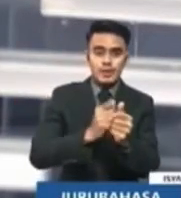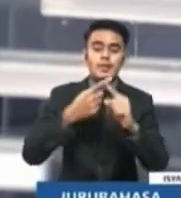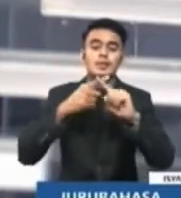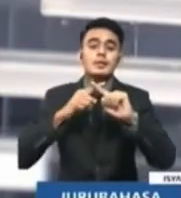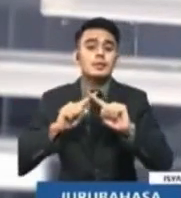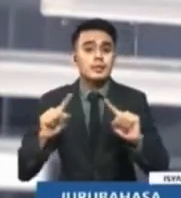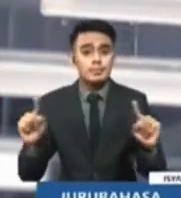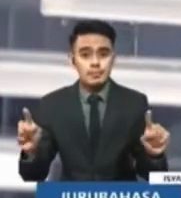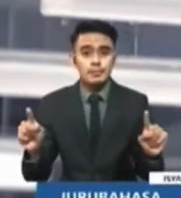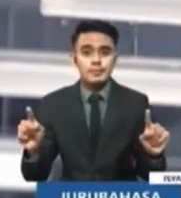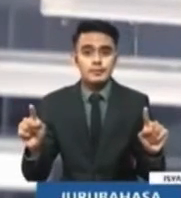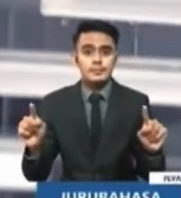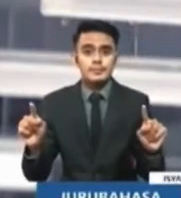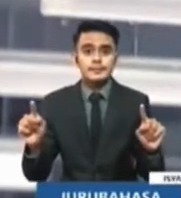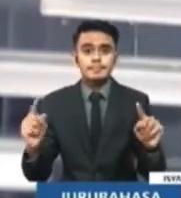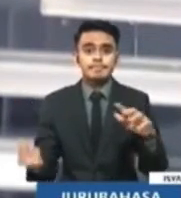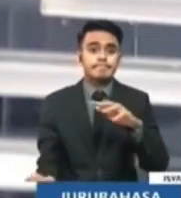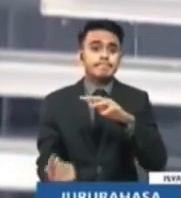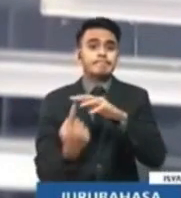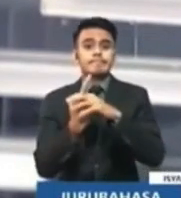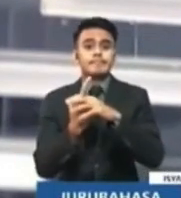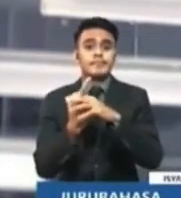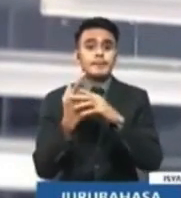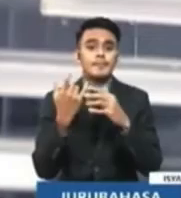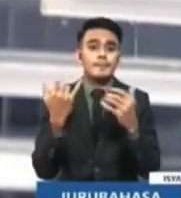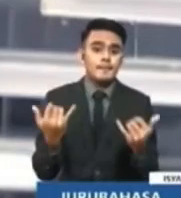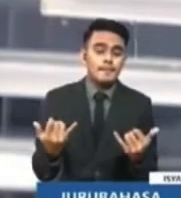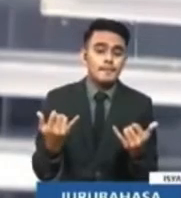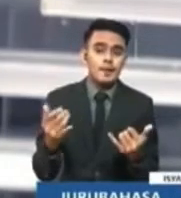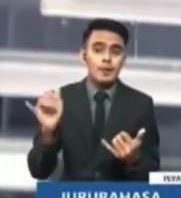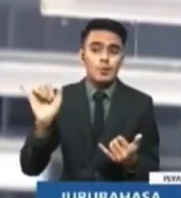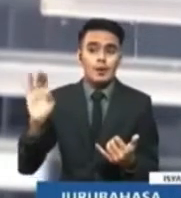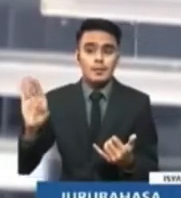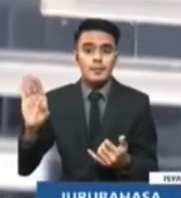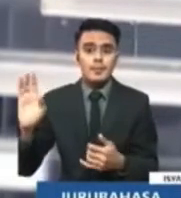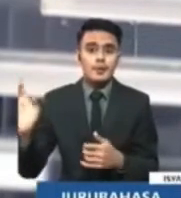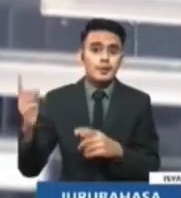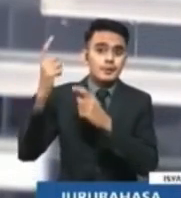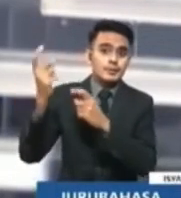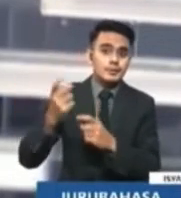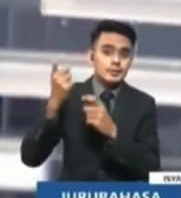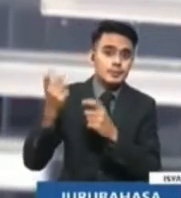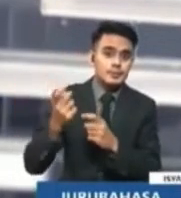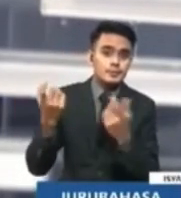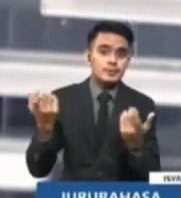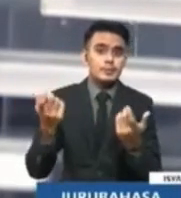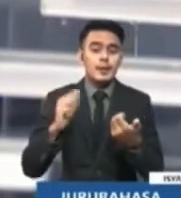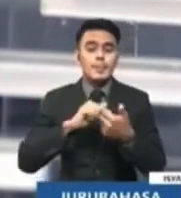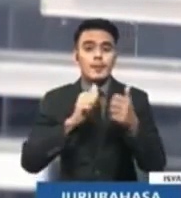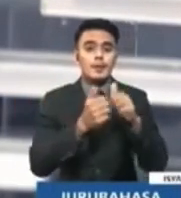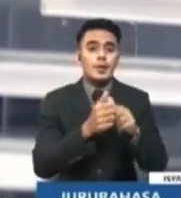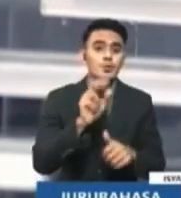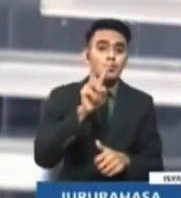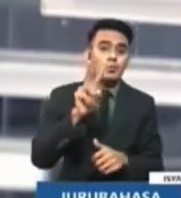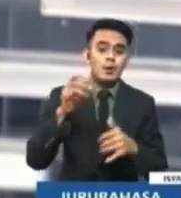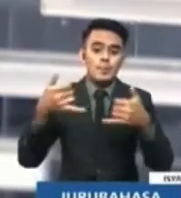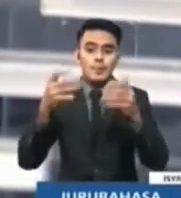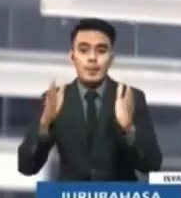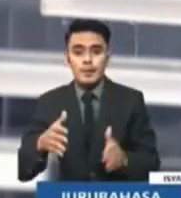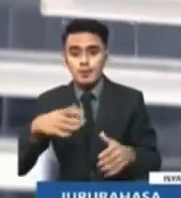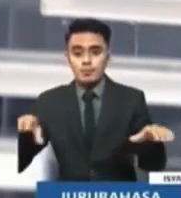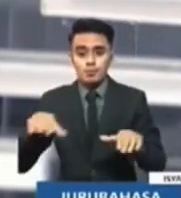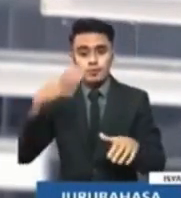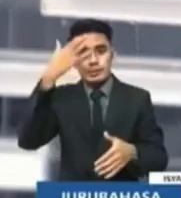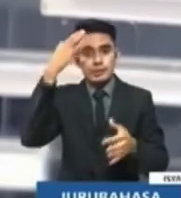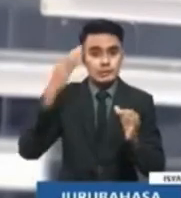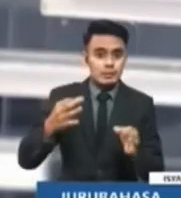begitu, perkara yang dibangkitkan oleh Yang Berhormat Selayang, iaitu isu dua pemain yang membuat keputusan